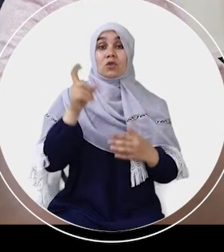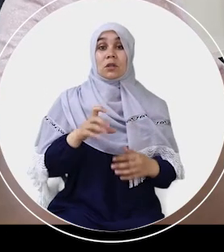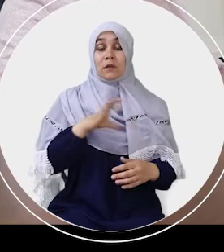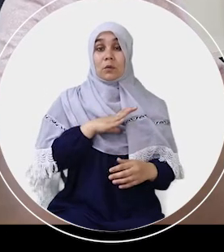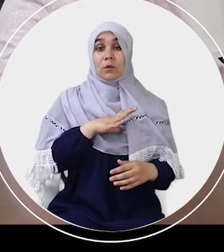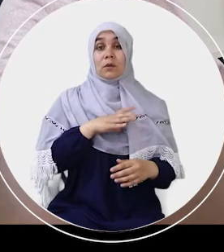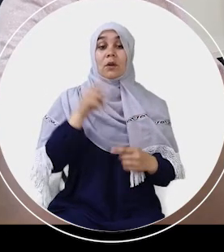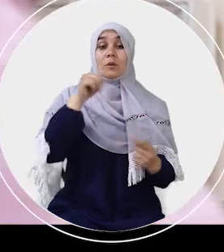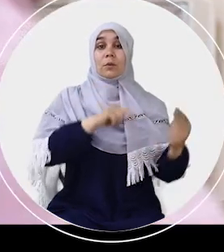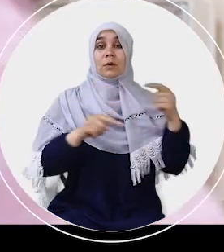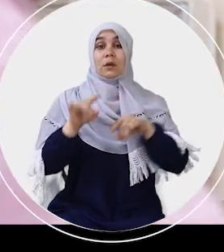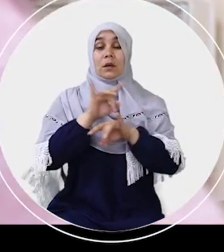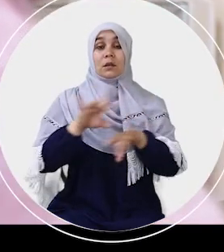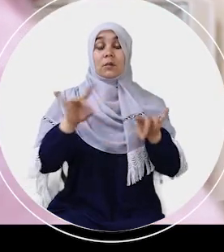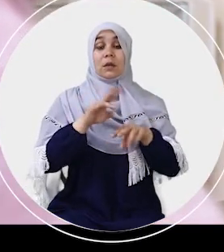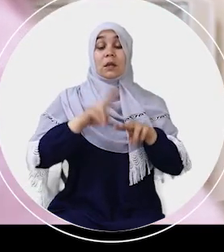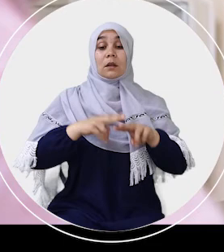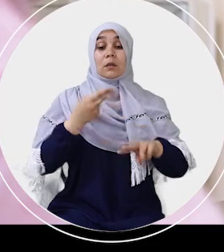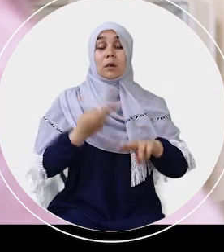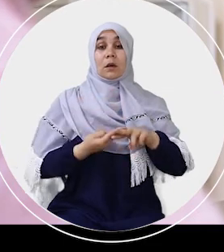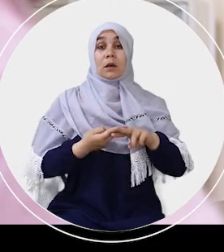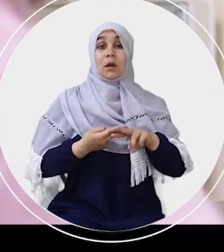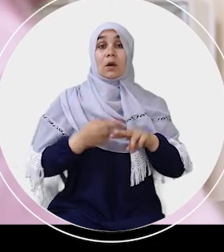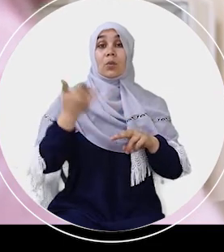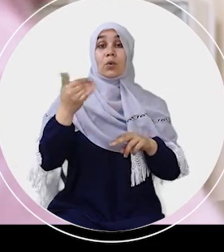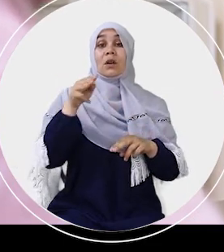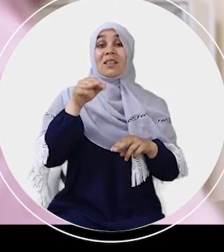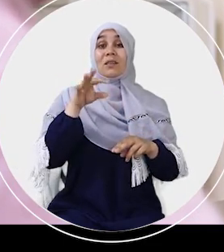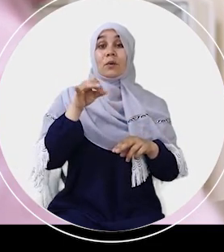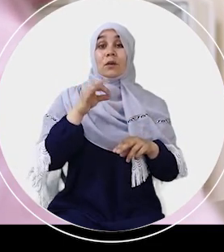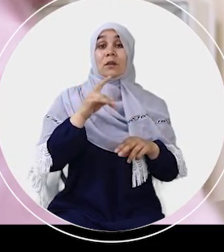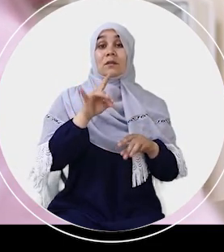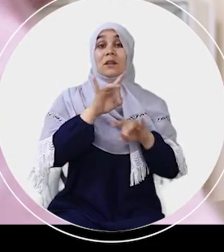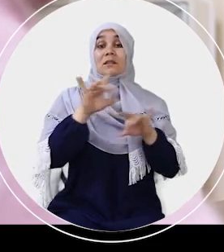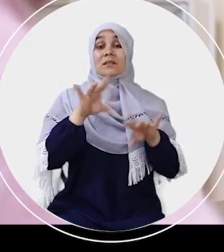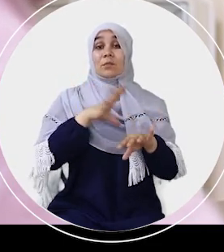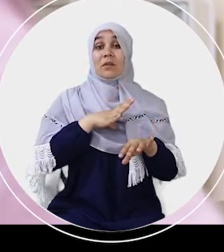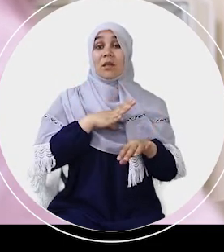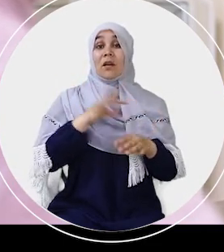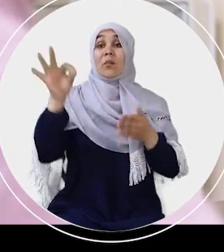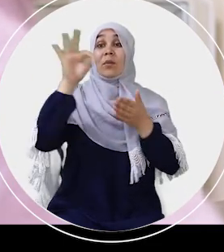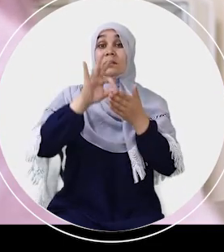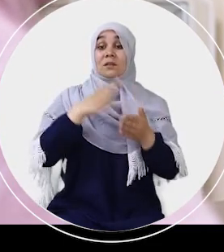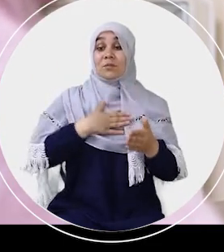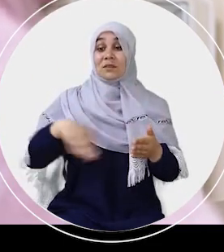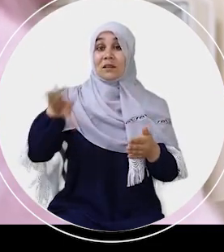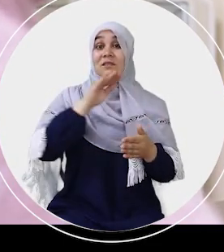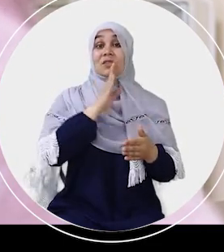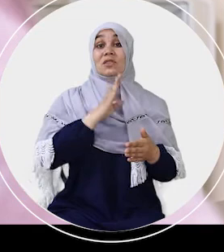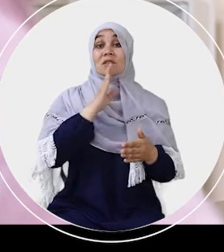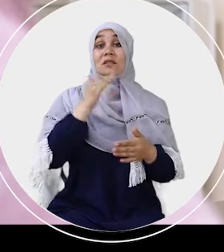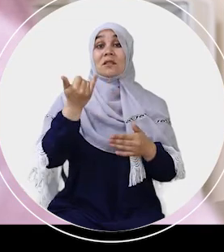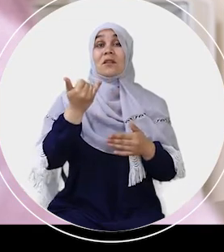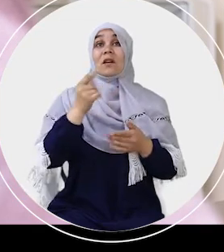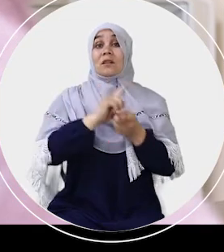ekanligini bir-biriga aytib bergan. Demak, bu tadbirdan o'zi o'tkazilgan asosiy maqsadimiz ayollar